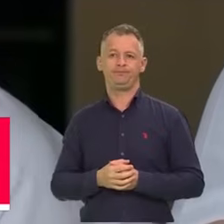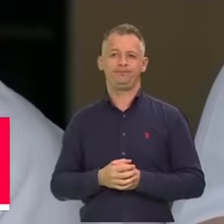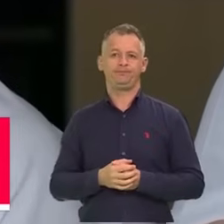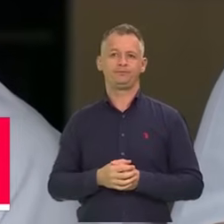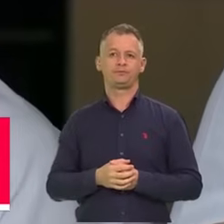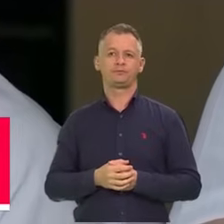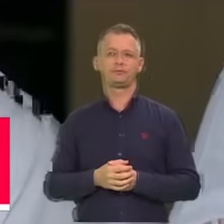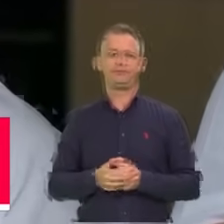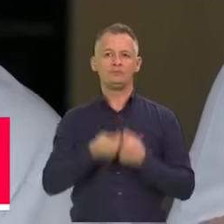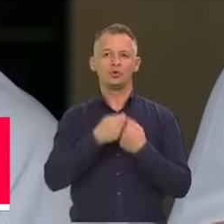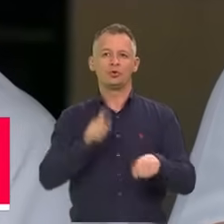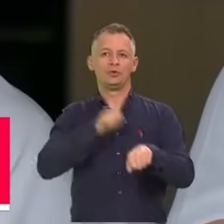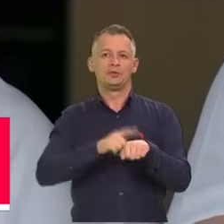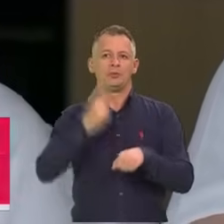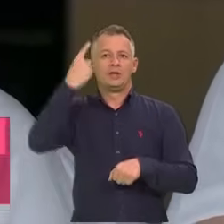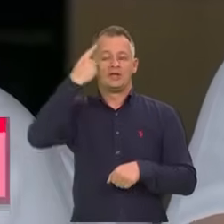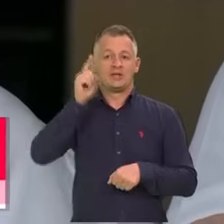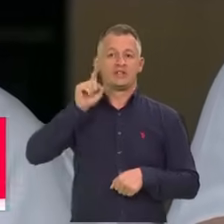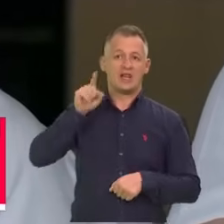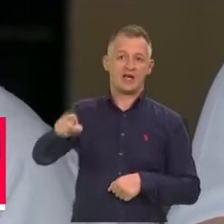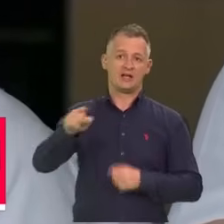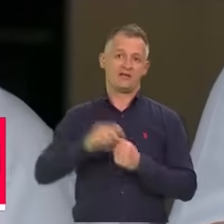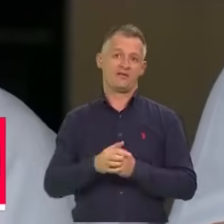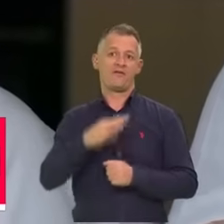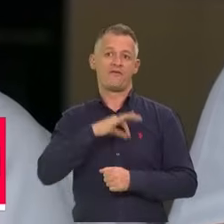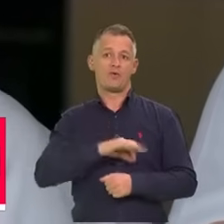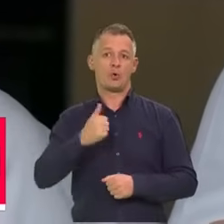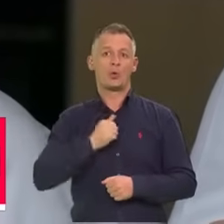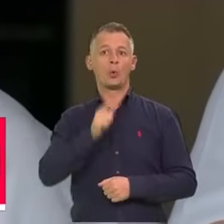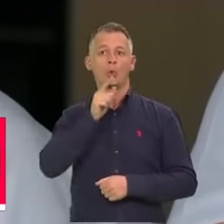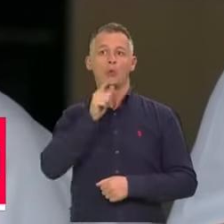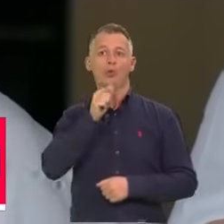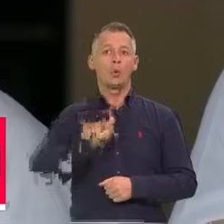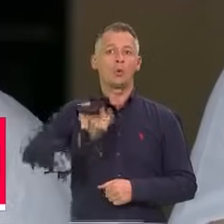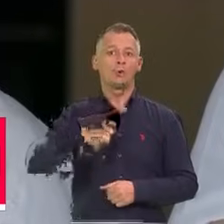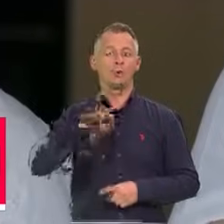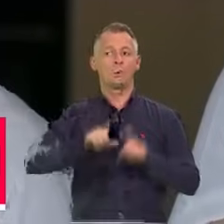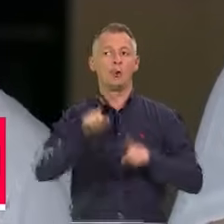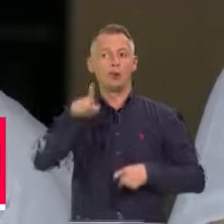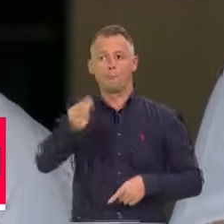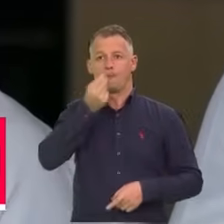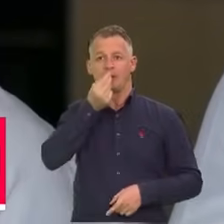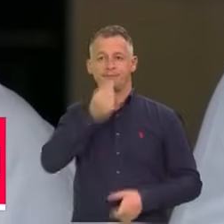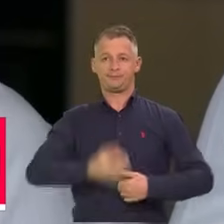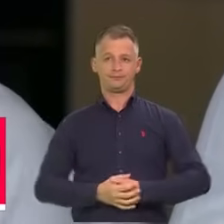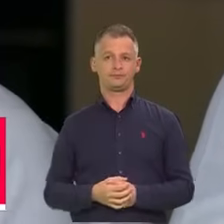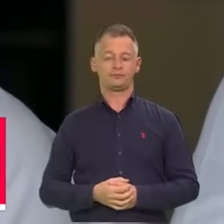sleep. All the time I am thinking about him.